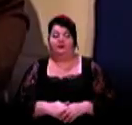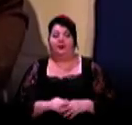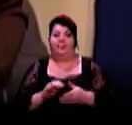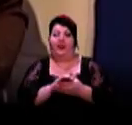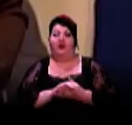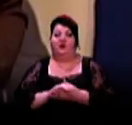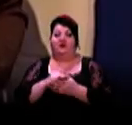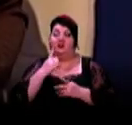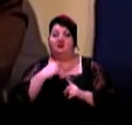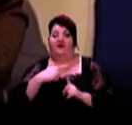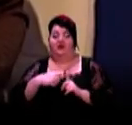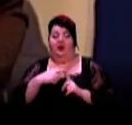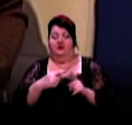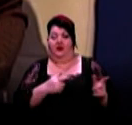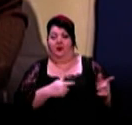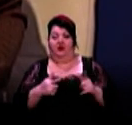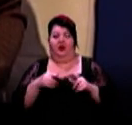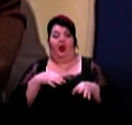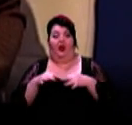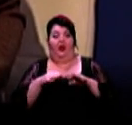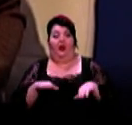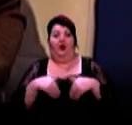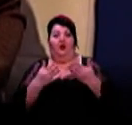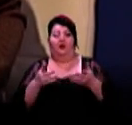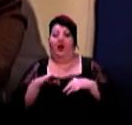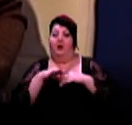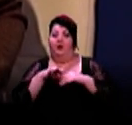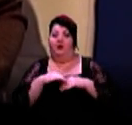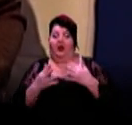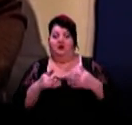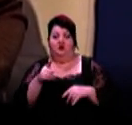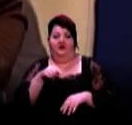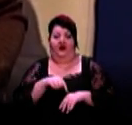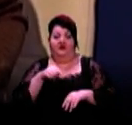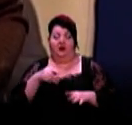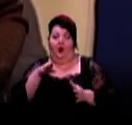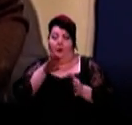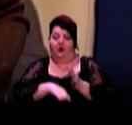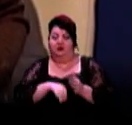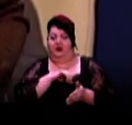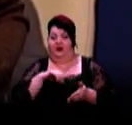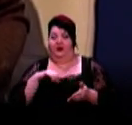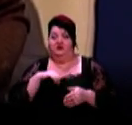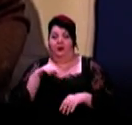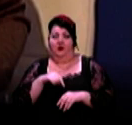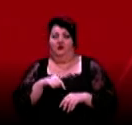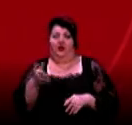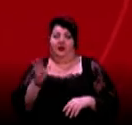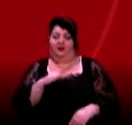Товариство Червоного Хреста України підготувало рекомендації, як поводитися, якщо ви відчуваєте погіршення самопочуття. Давайте